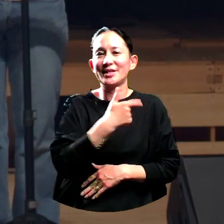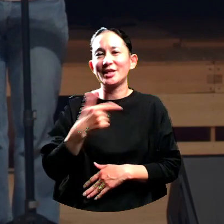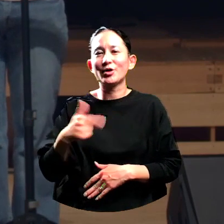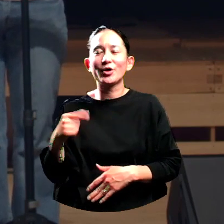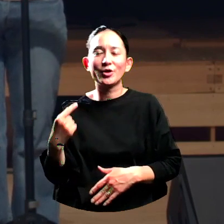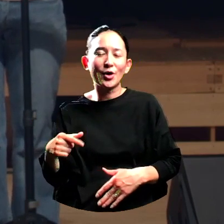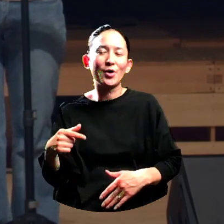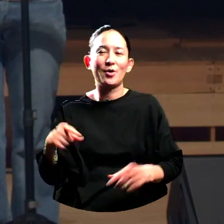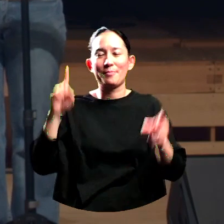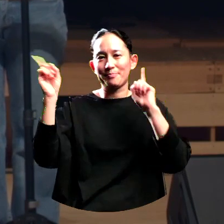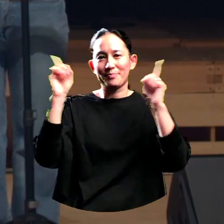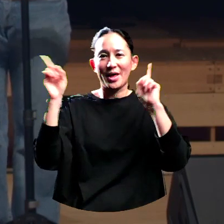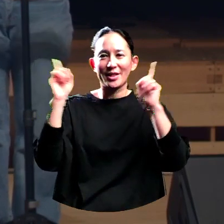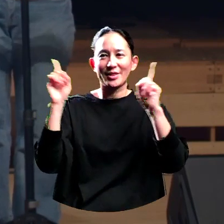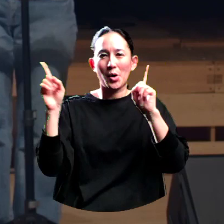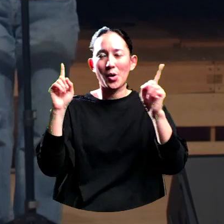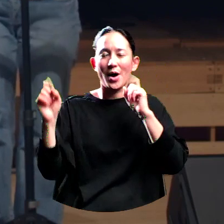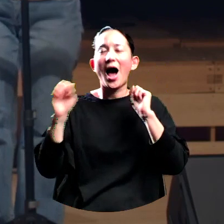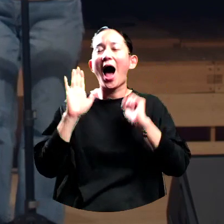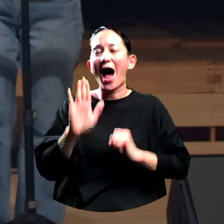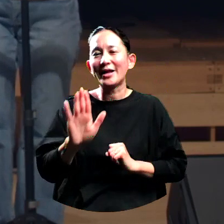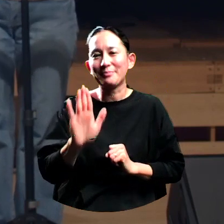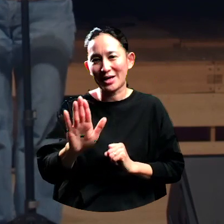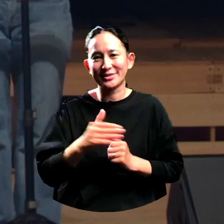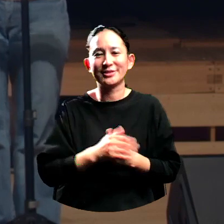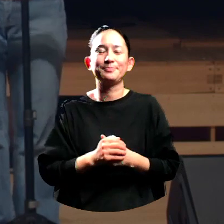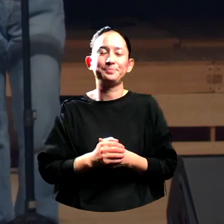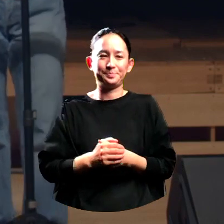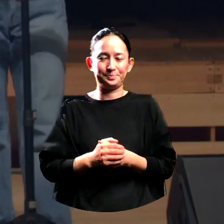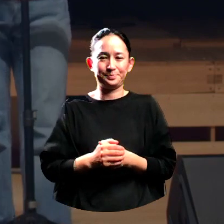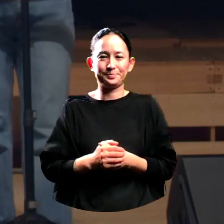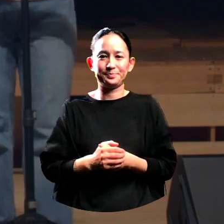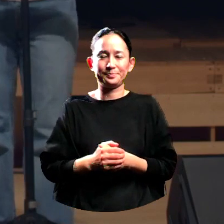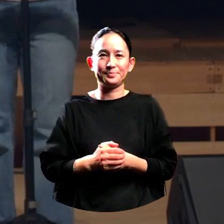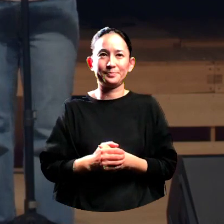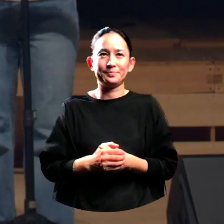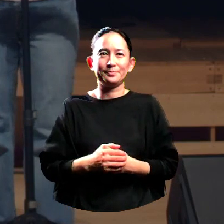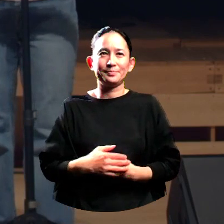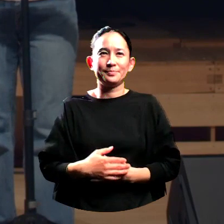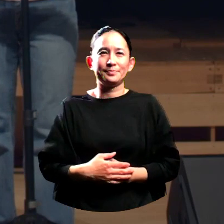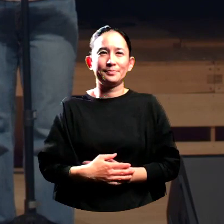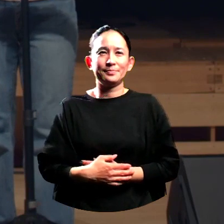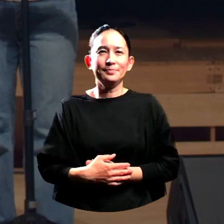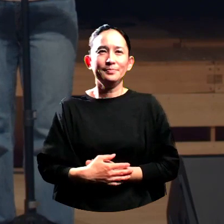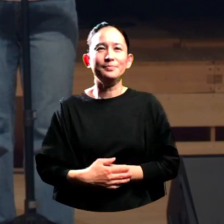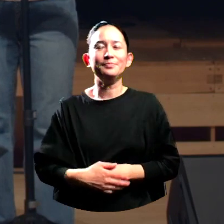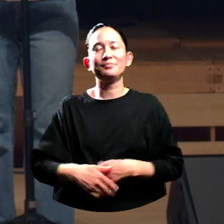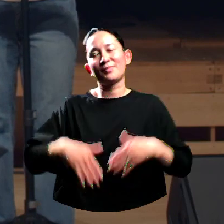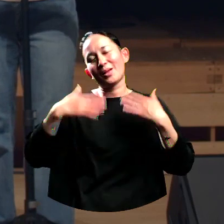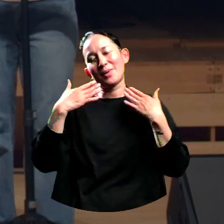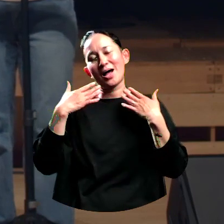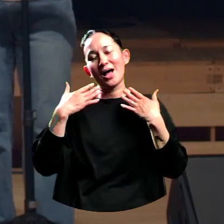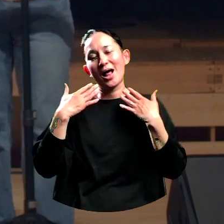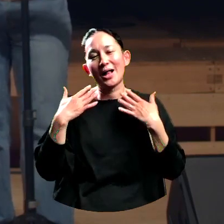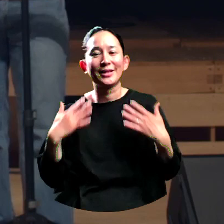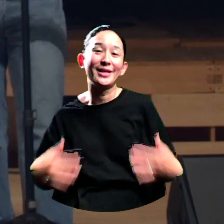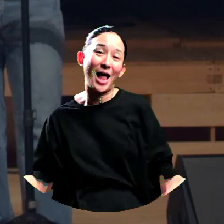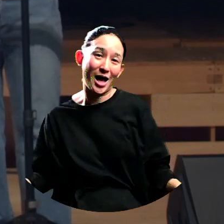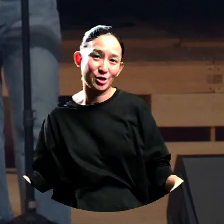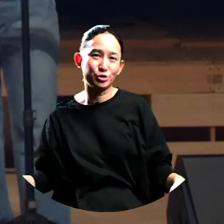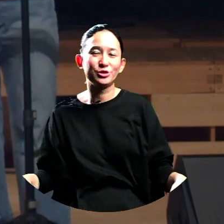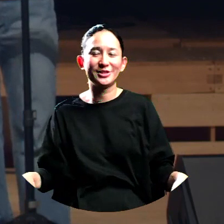牧師であるタンタン牧師も、メッセンジャーとして話されます。 So if you're looking for a time, I need to relax. I just want to take in God's word and